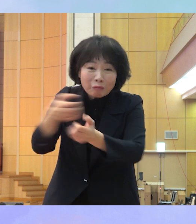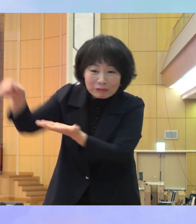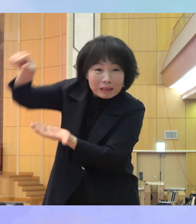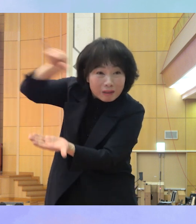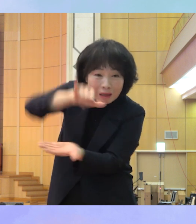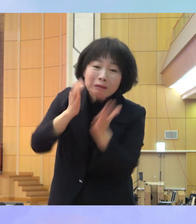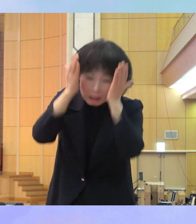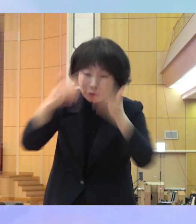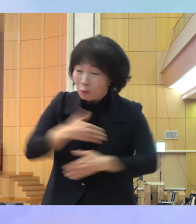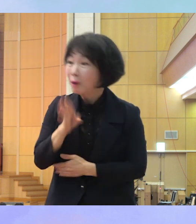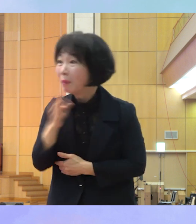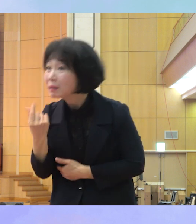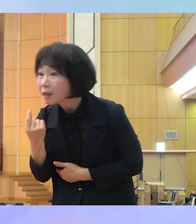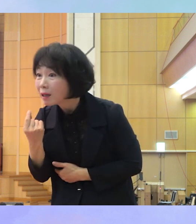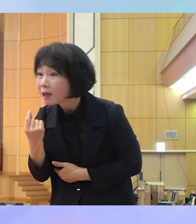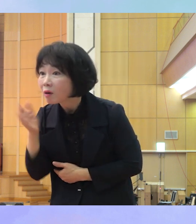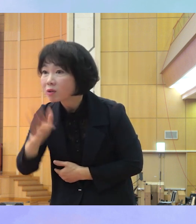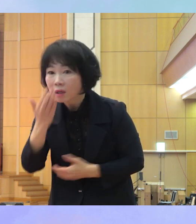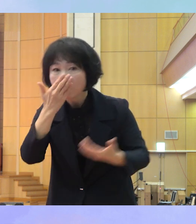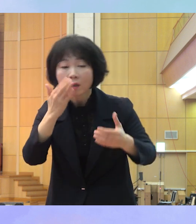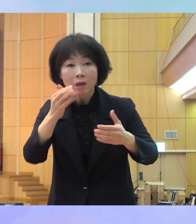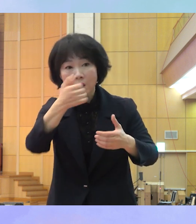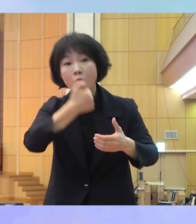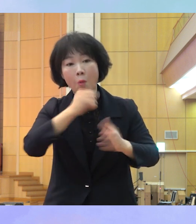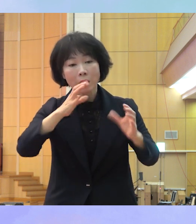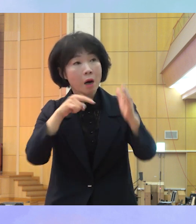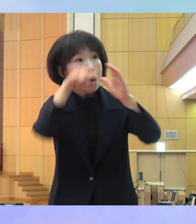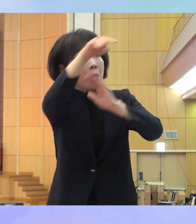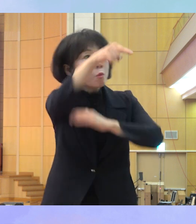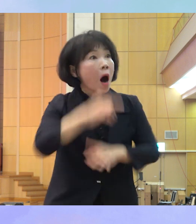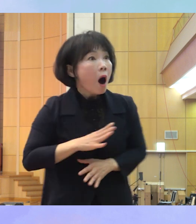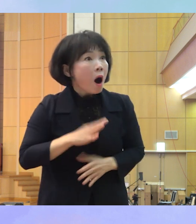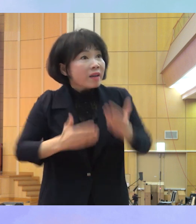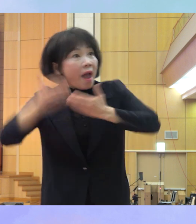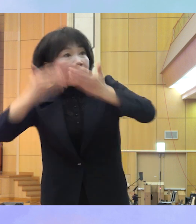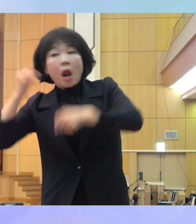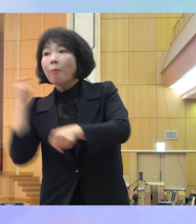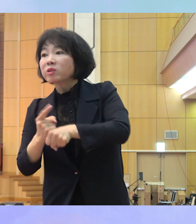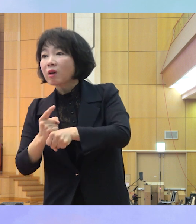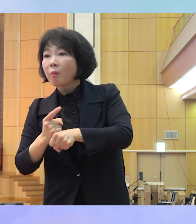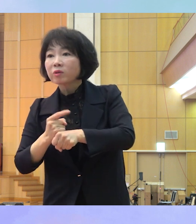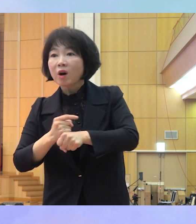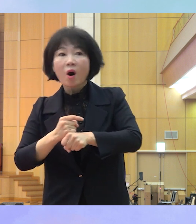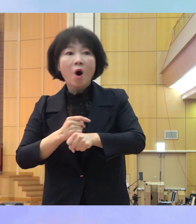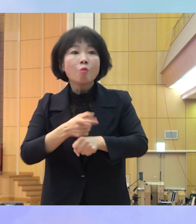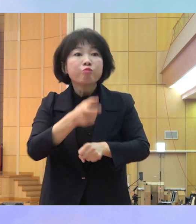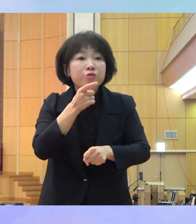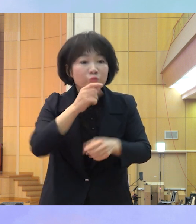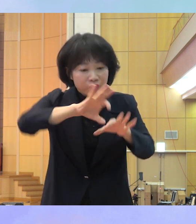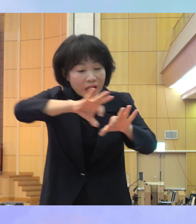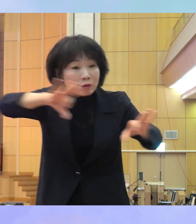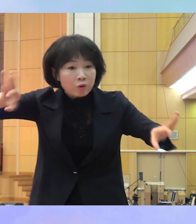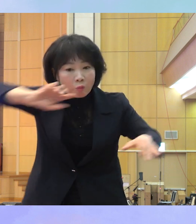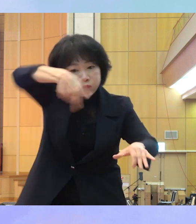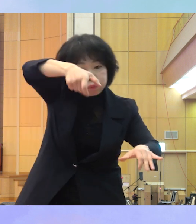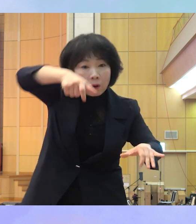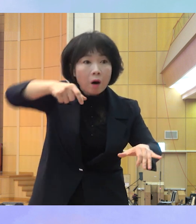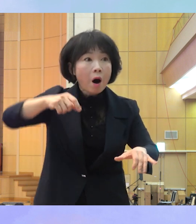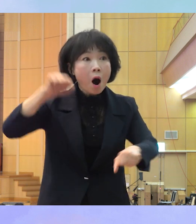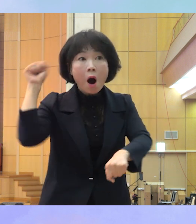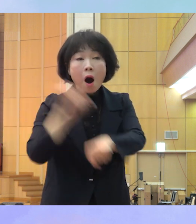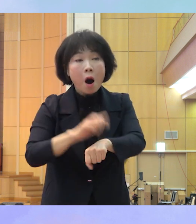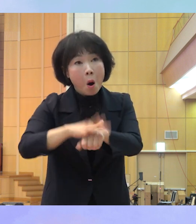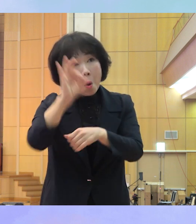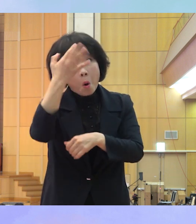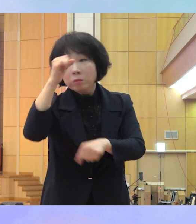하고 또 우리가 마시기도 하고 또 밥도 짓고 국도 끓이고 소죽도